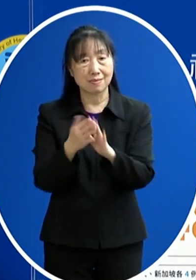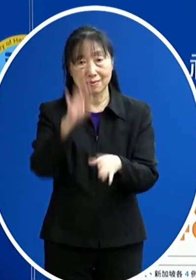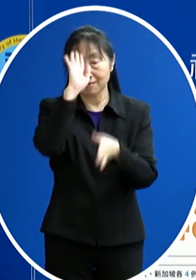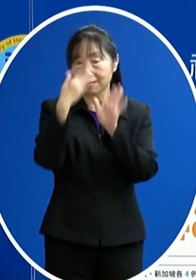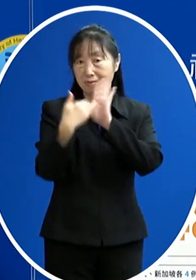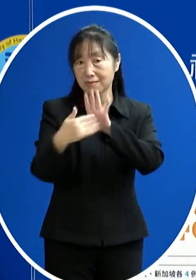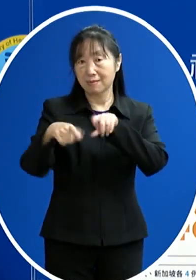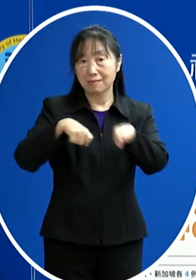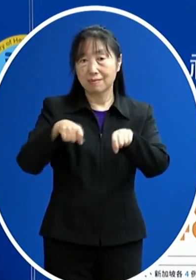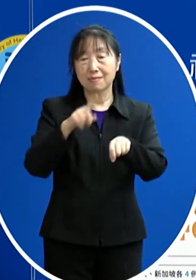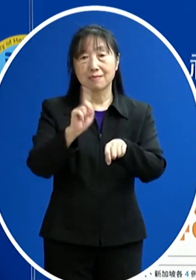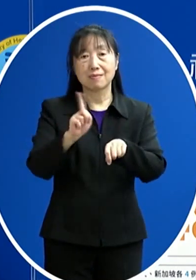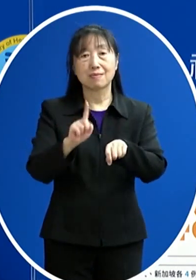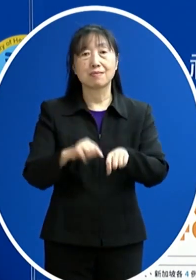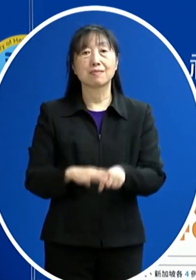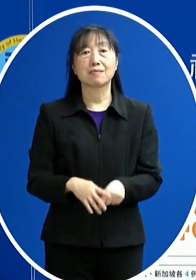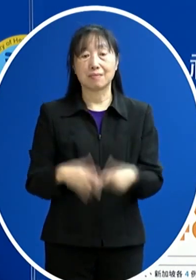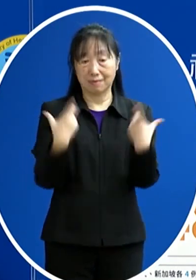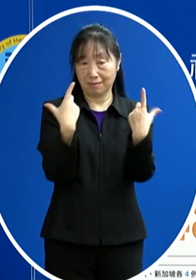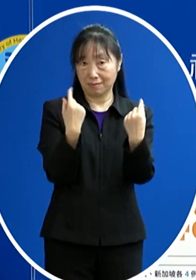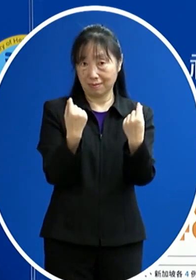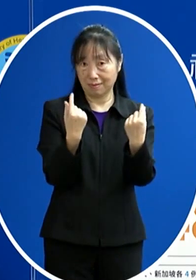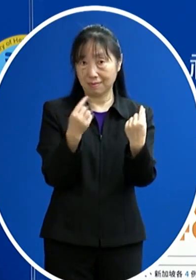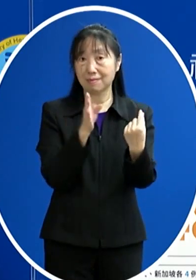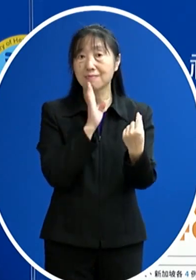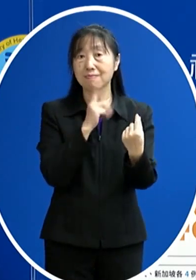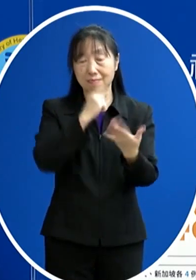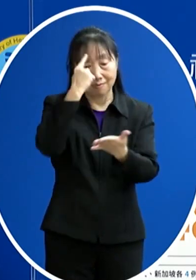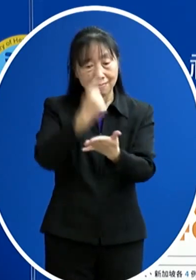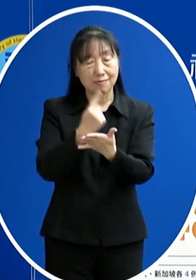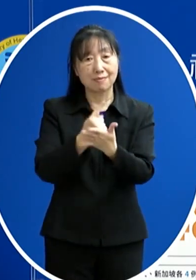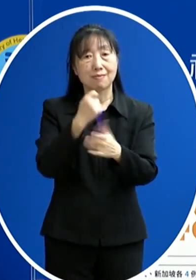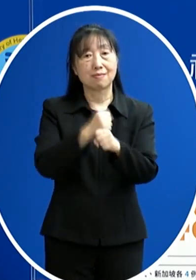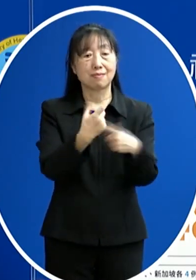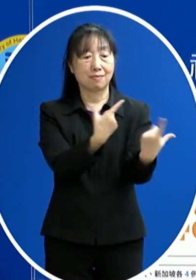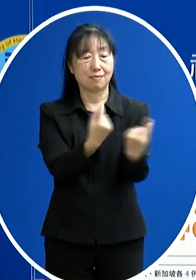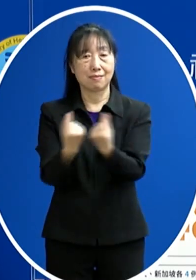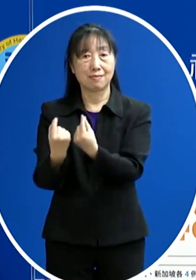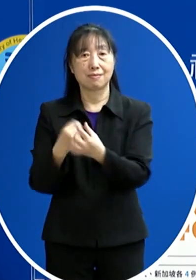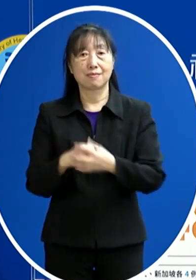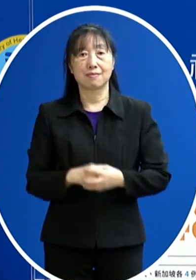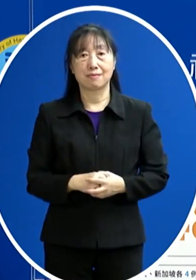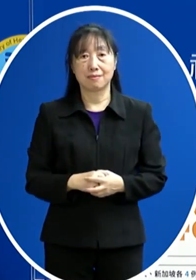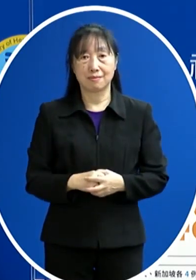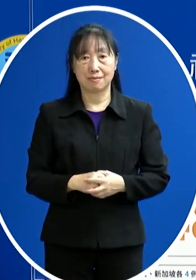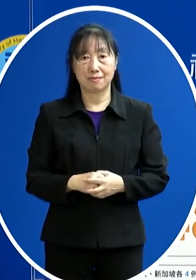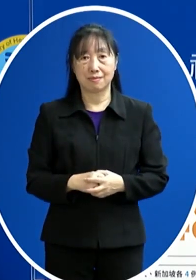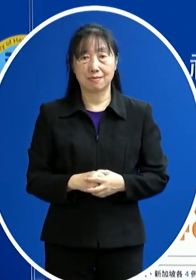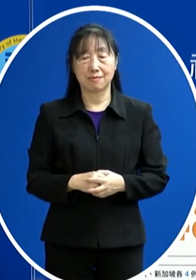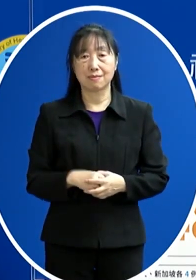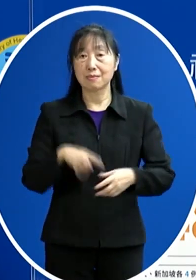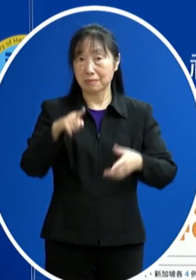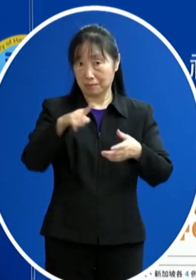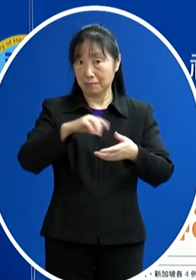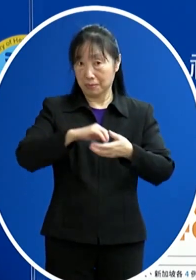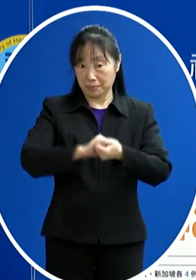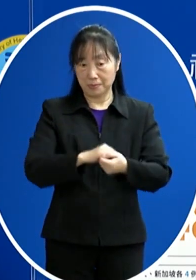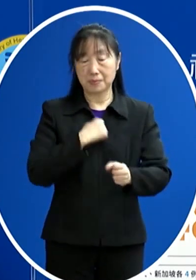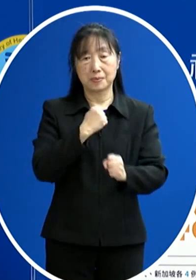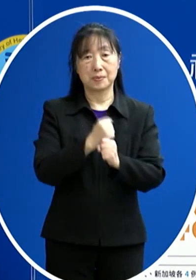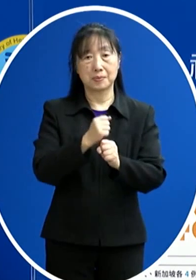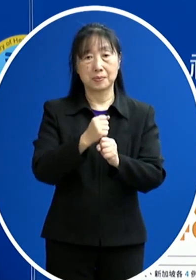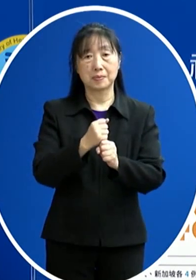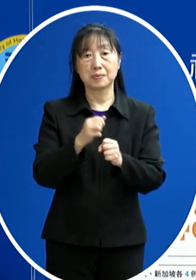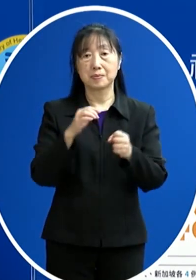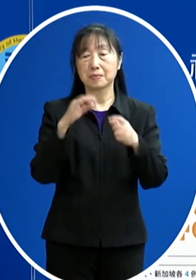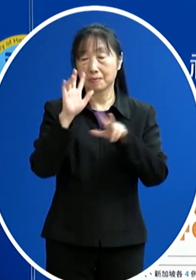报告。那共通性的措施其实我们每天都在做，但是我们必须要落实，